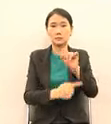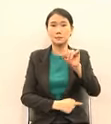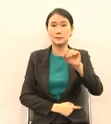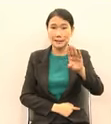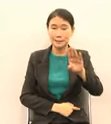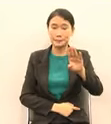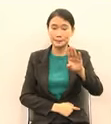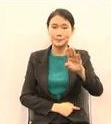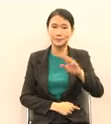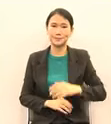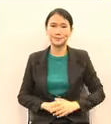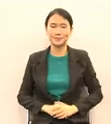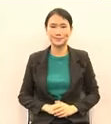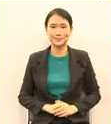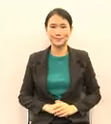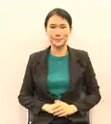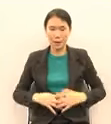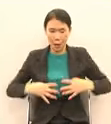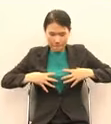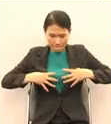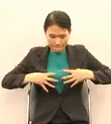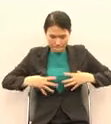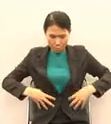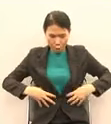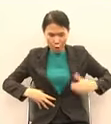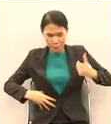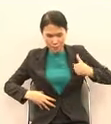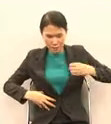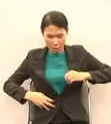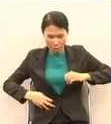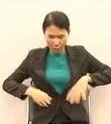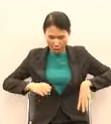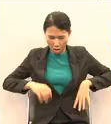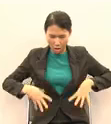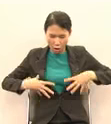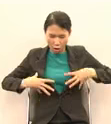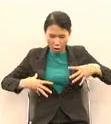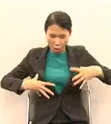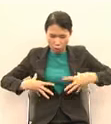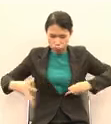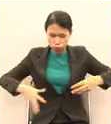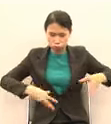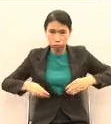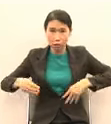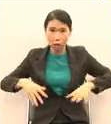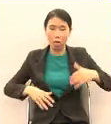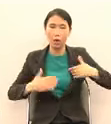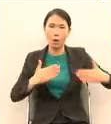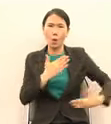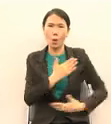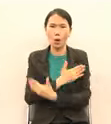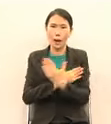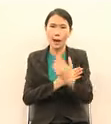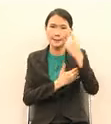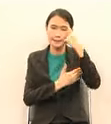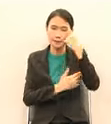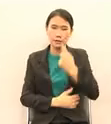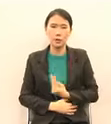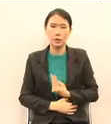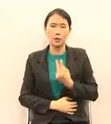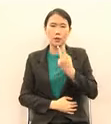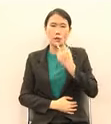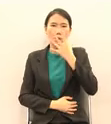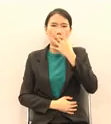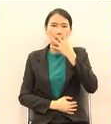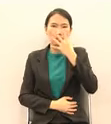ที่เนื้อปอดถูกทำลายนะตรงเนี้ยเป็นปัจจัยที่ทำให้เขาเกิดภาวะการหายใจล้มเหลว